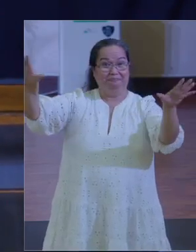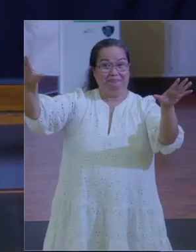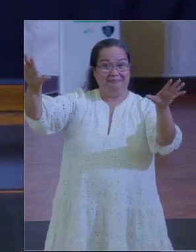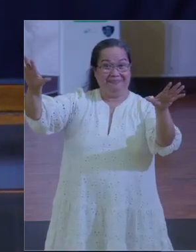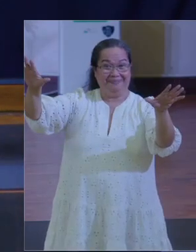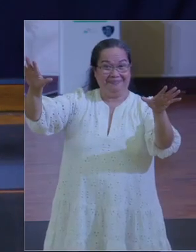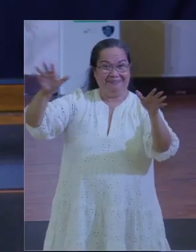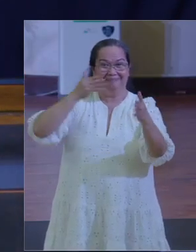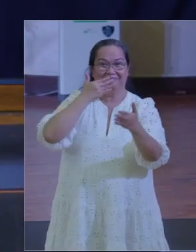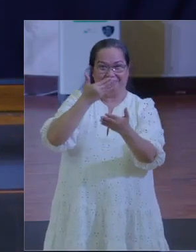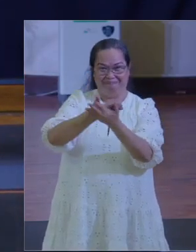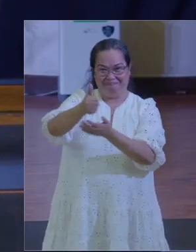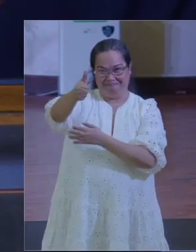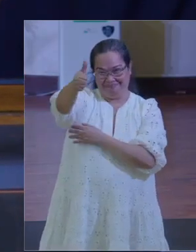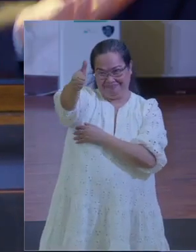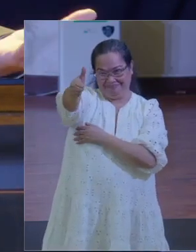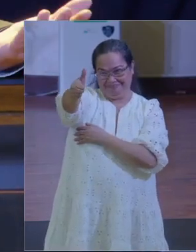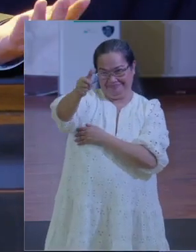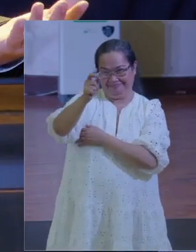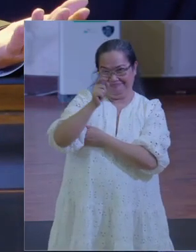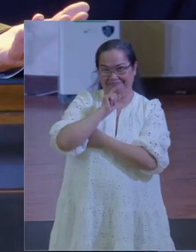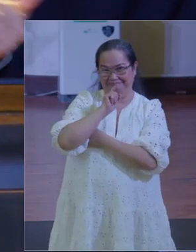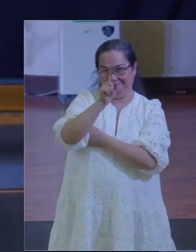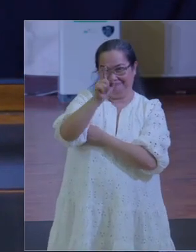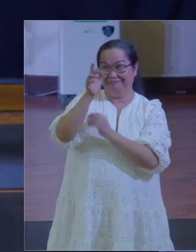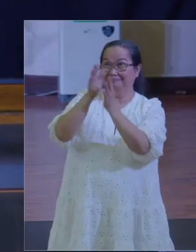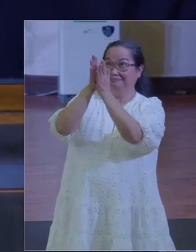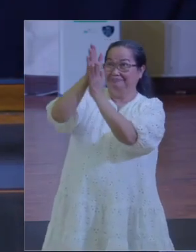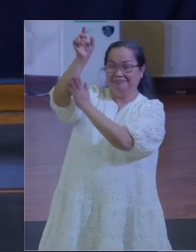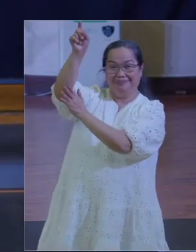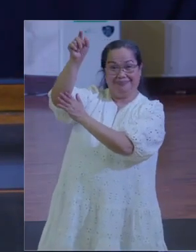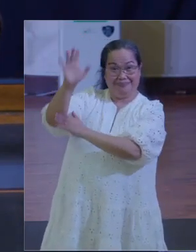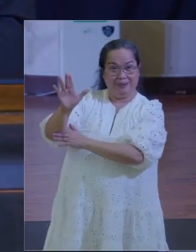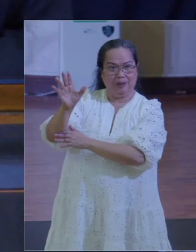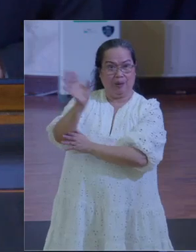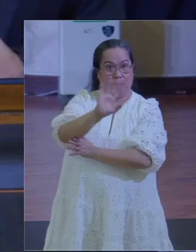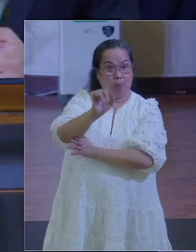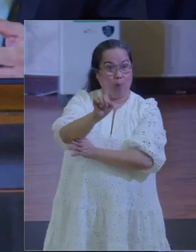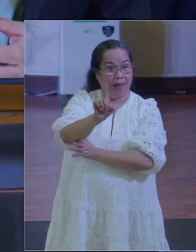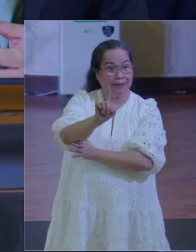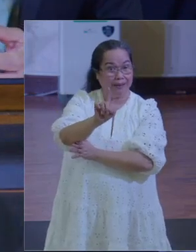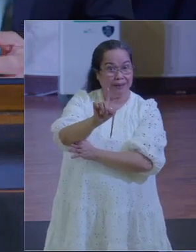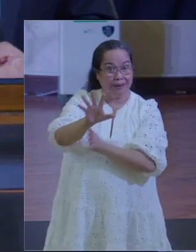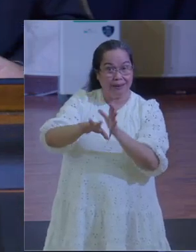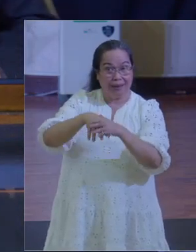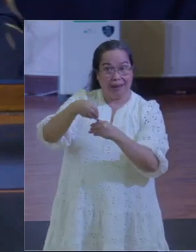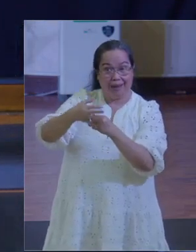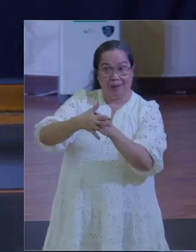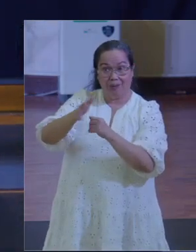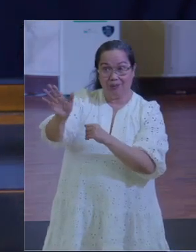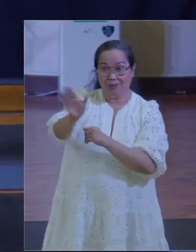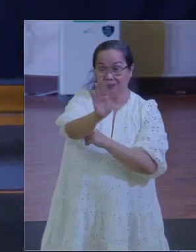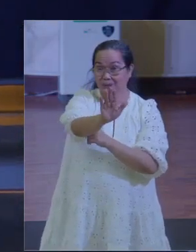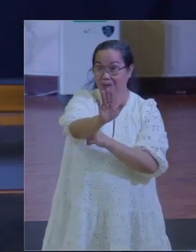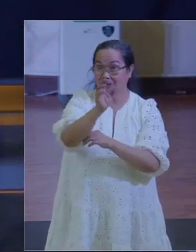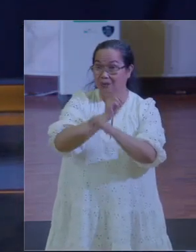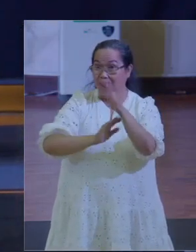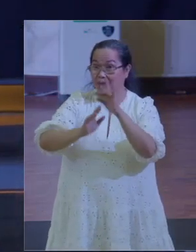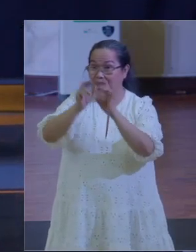that which is good and edifying. So application, ano bang lumalabas sa iyong